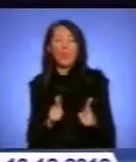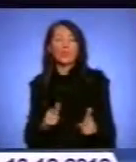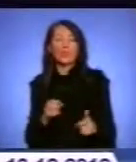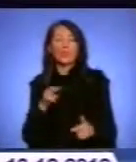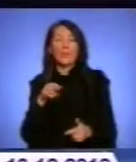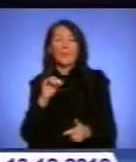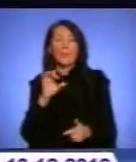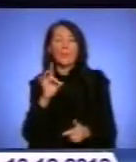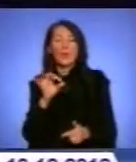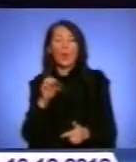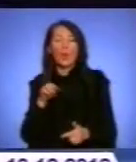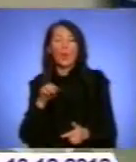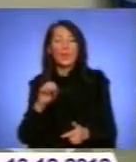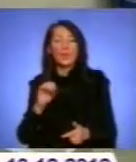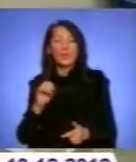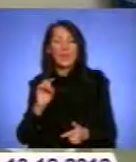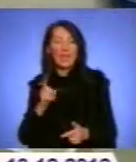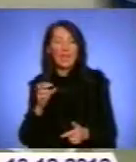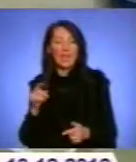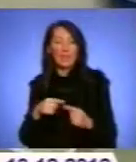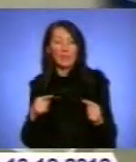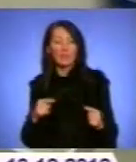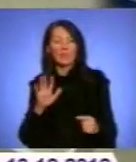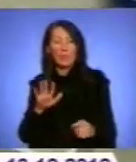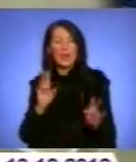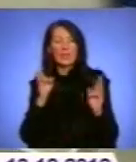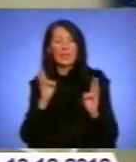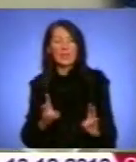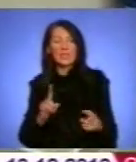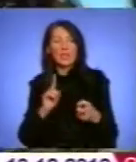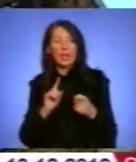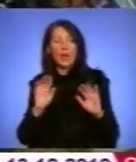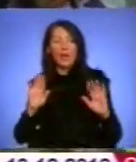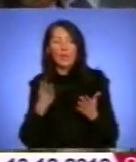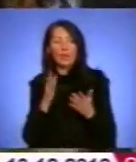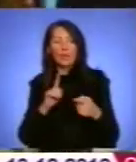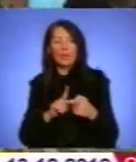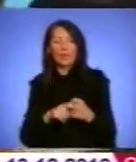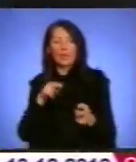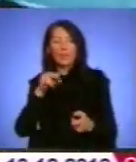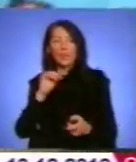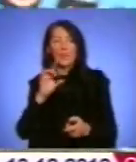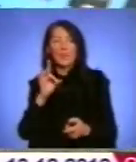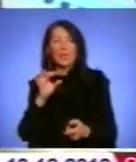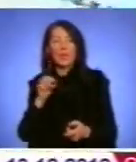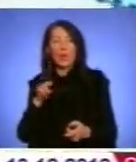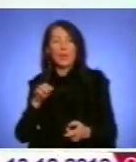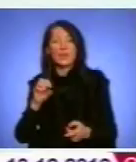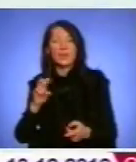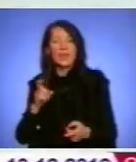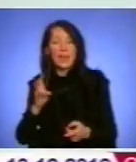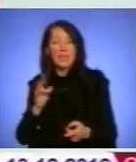Детальніше у наступному сюжеті. 5 нещасних випадків, пов'язаних із піротехнікою, цьогоріч сталися в